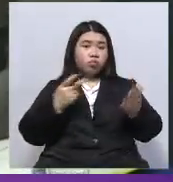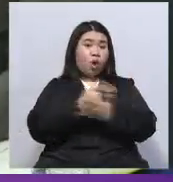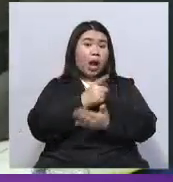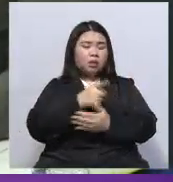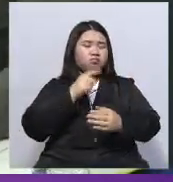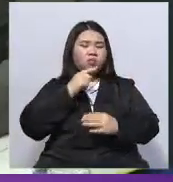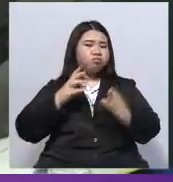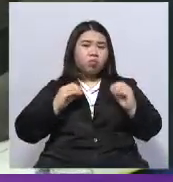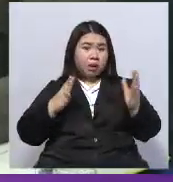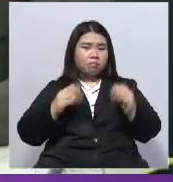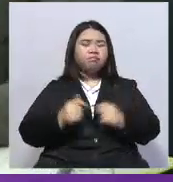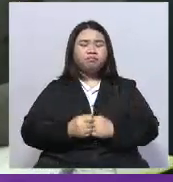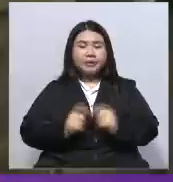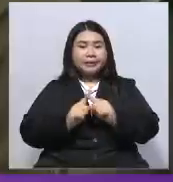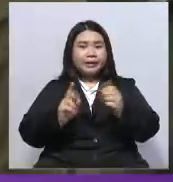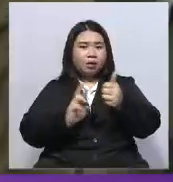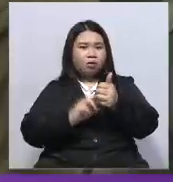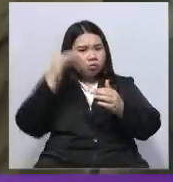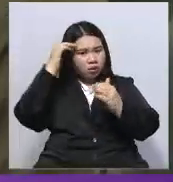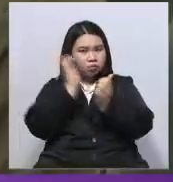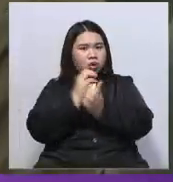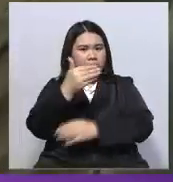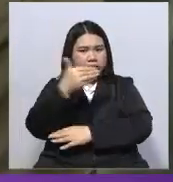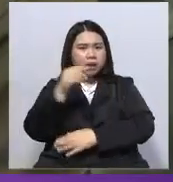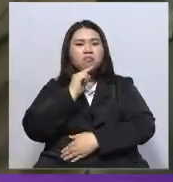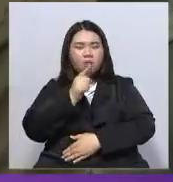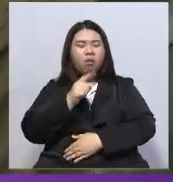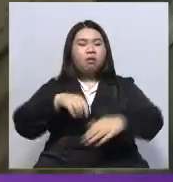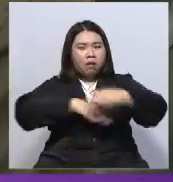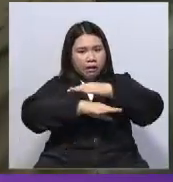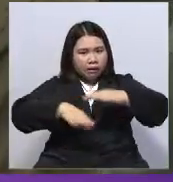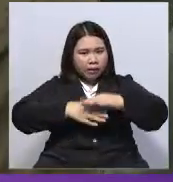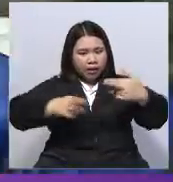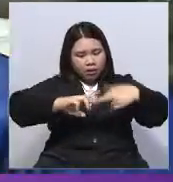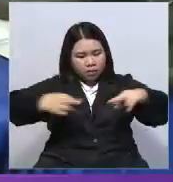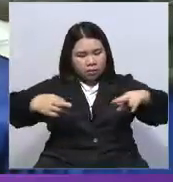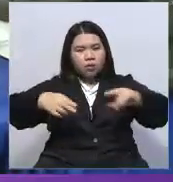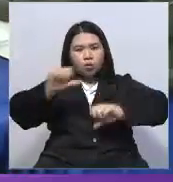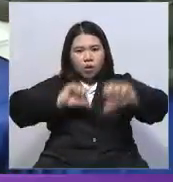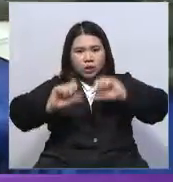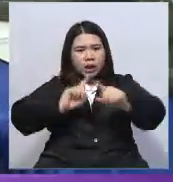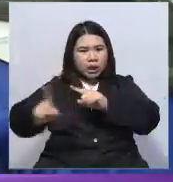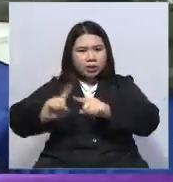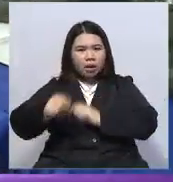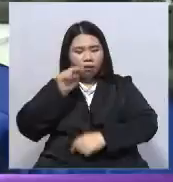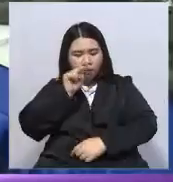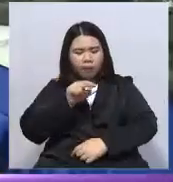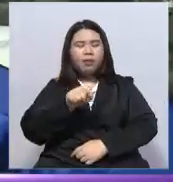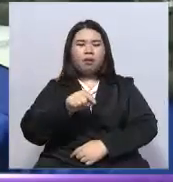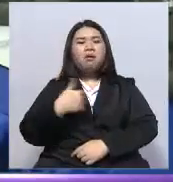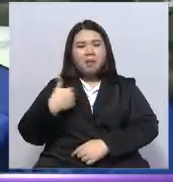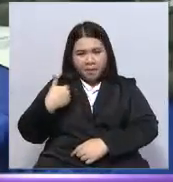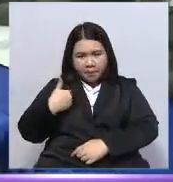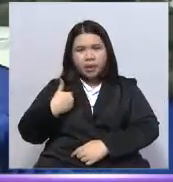ภูมิแต่รองผู้บัญชาการตำรวจแห่งชาตินะคะก็มั่นใจว่าหลักฐานทางนิติวิทยาศาสตร์และประจักษ์พยานจะทำให้สำนวน